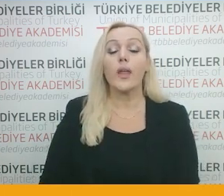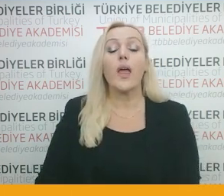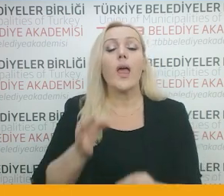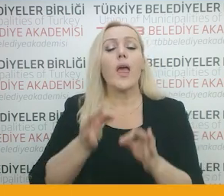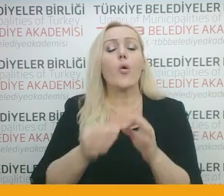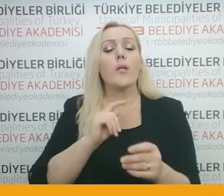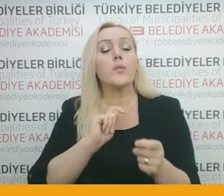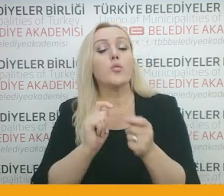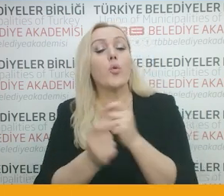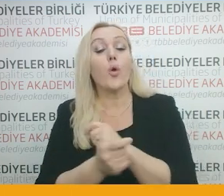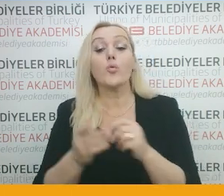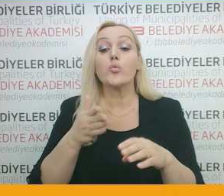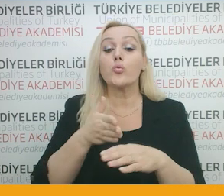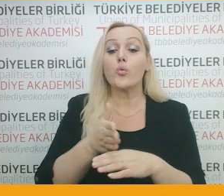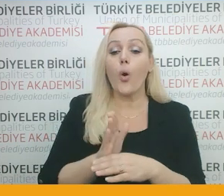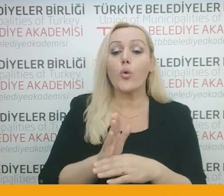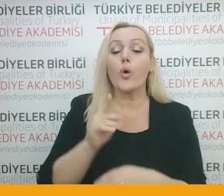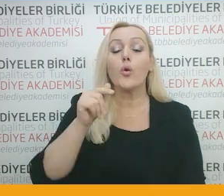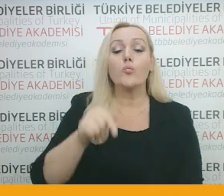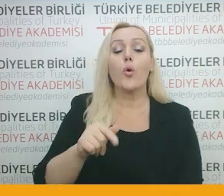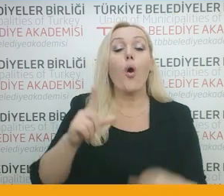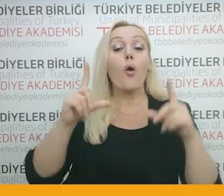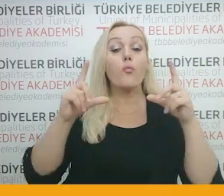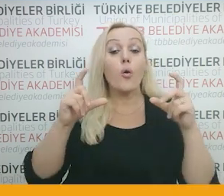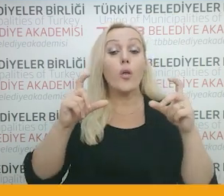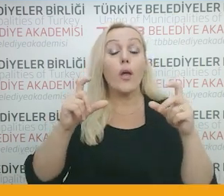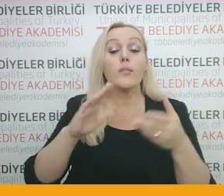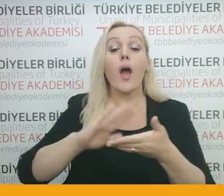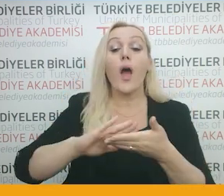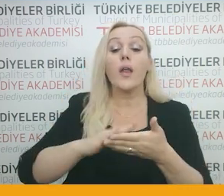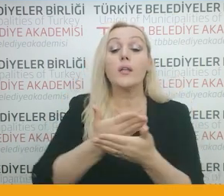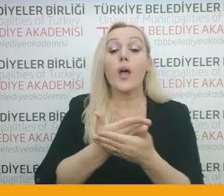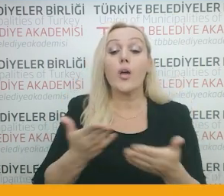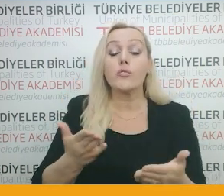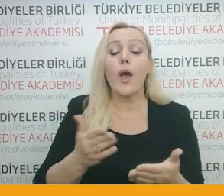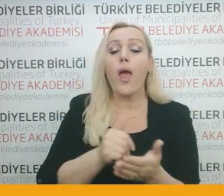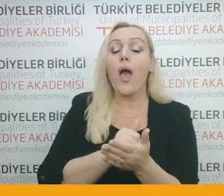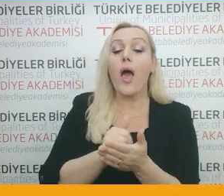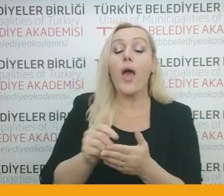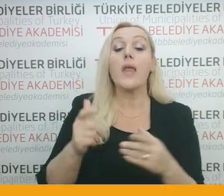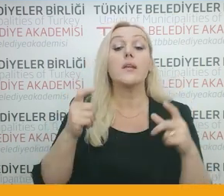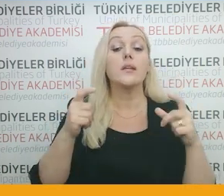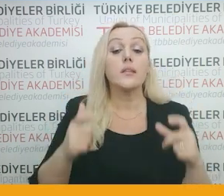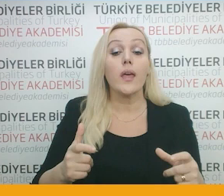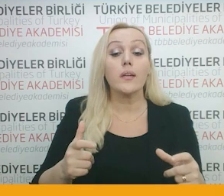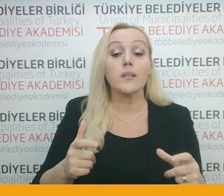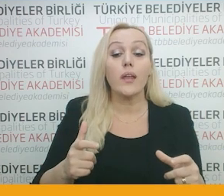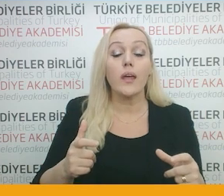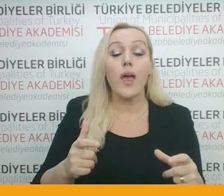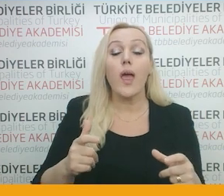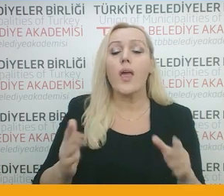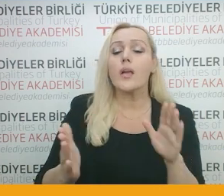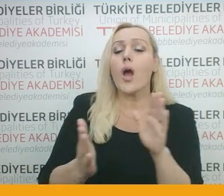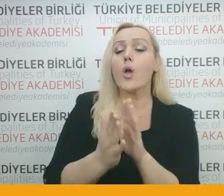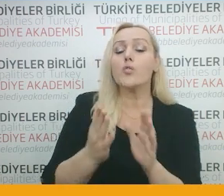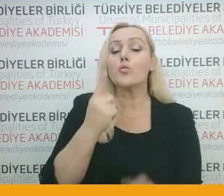Ekonomi döngüsü. Doğru. Bu görselde arkadaşlar hemen hemen her yerinde